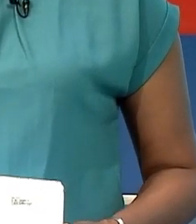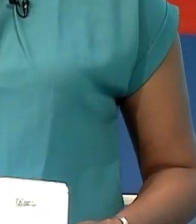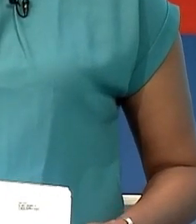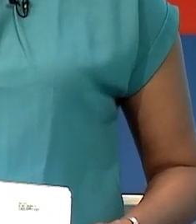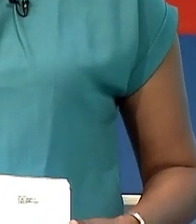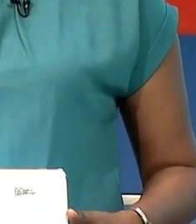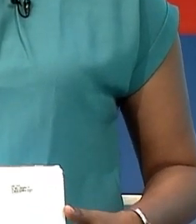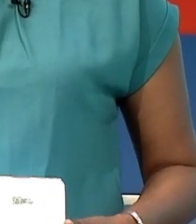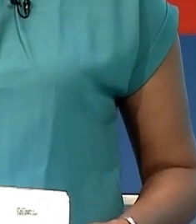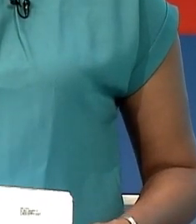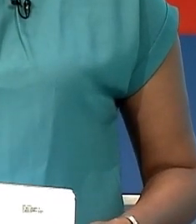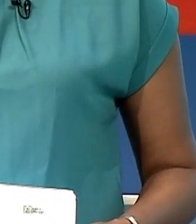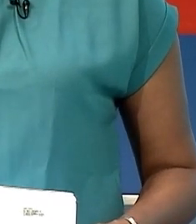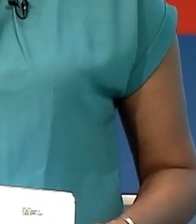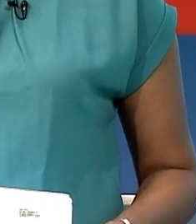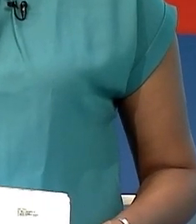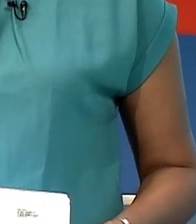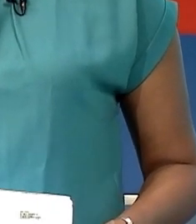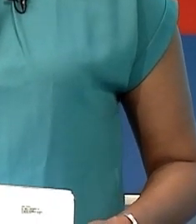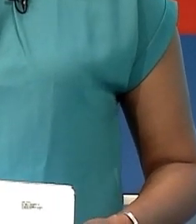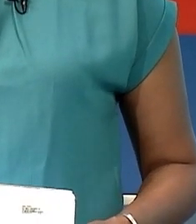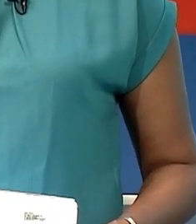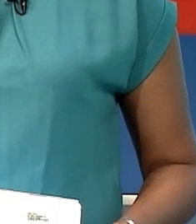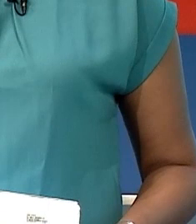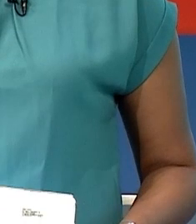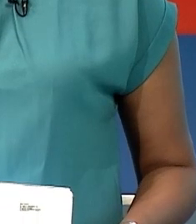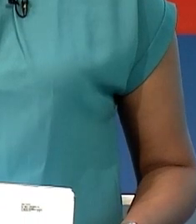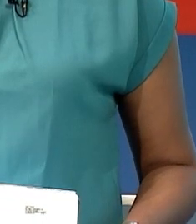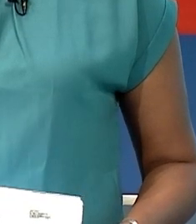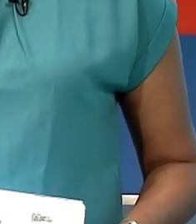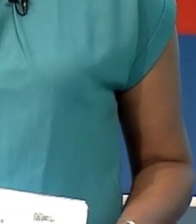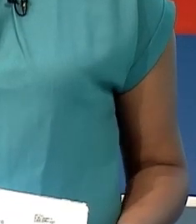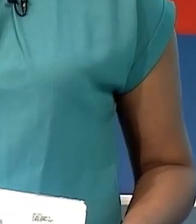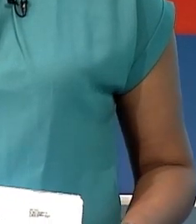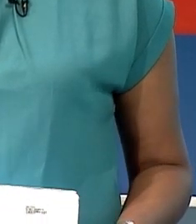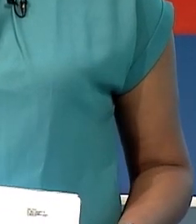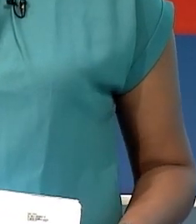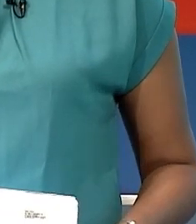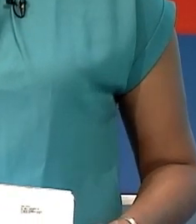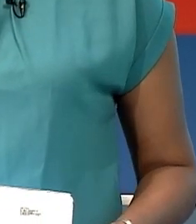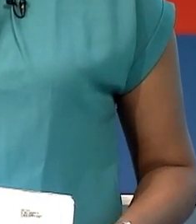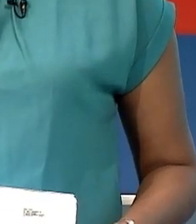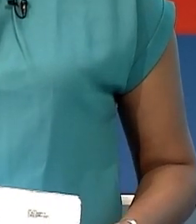naar 178 vanwege hun ziekteverschijnselen thuis moeten blijven. Het is